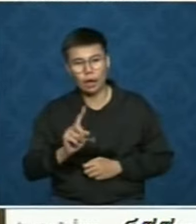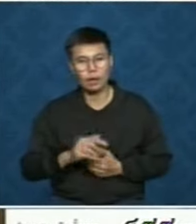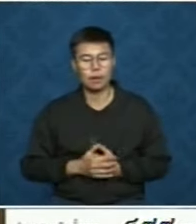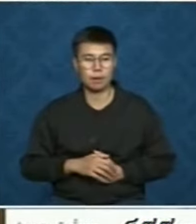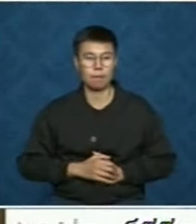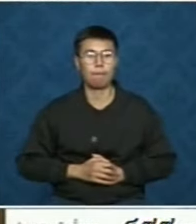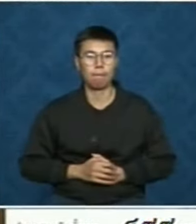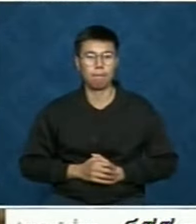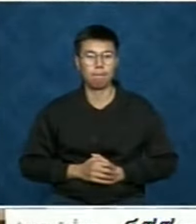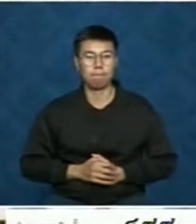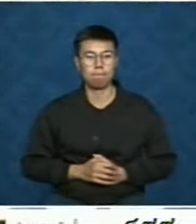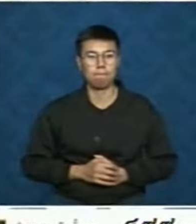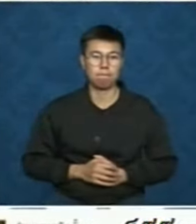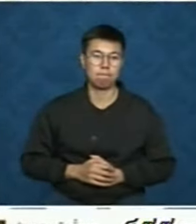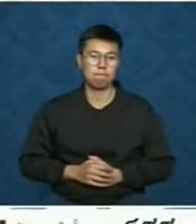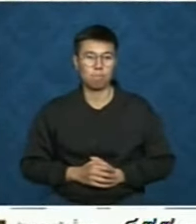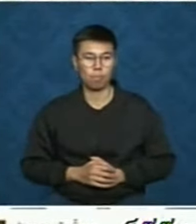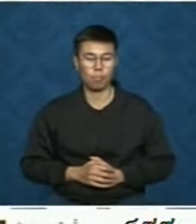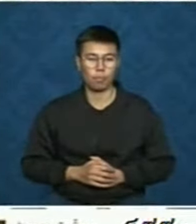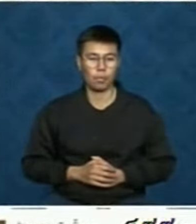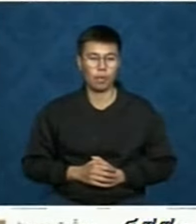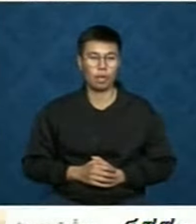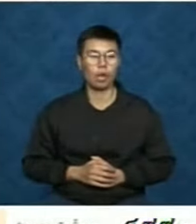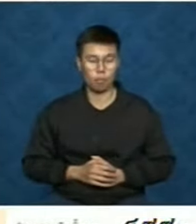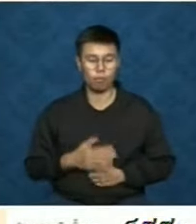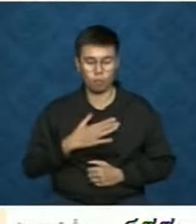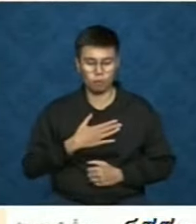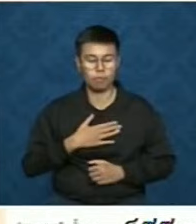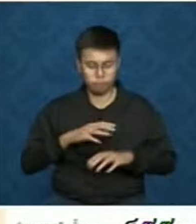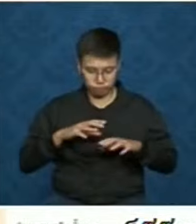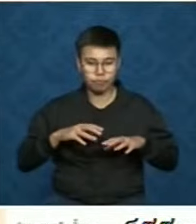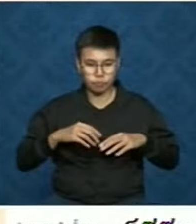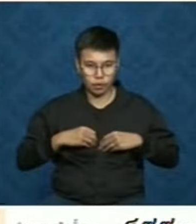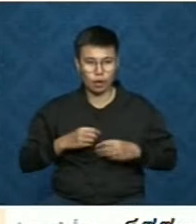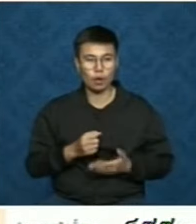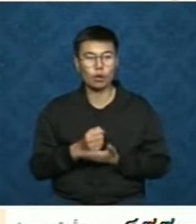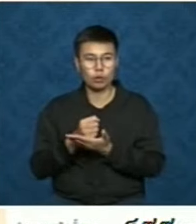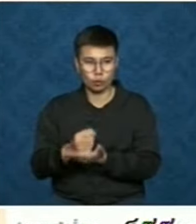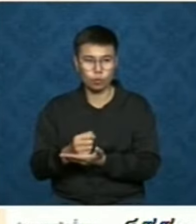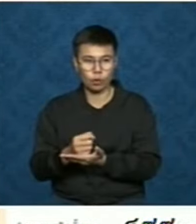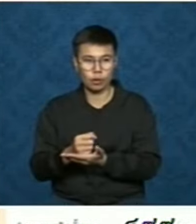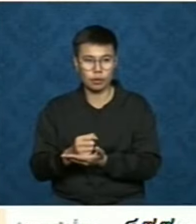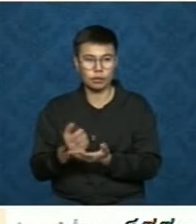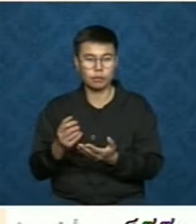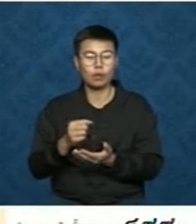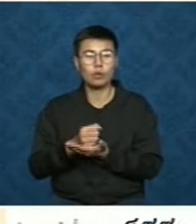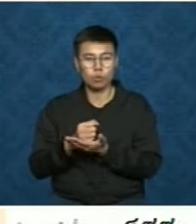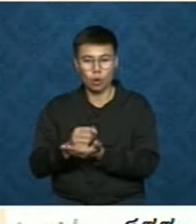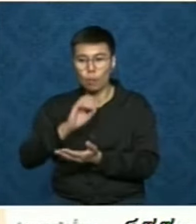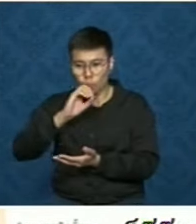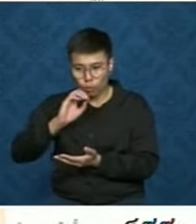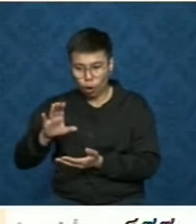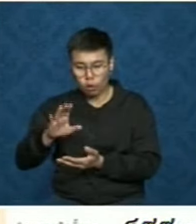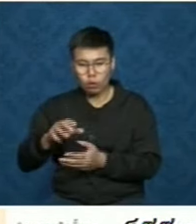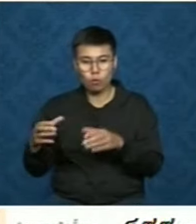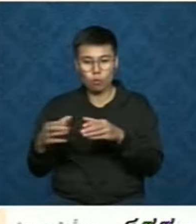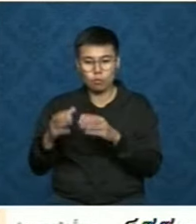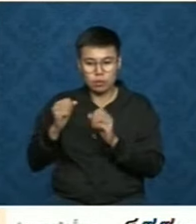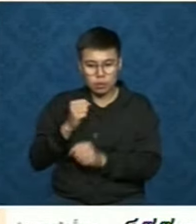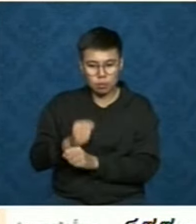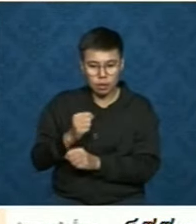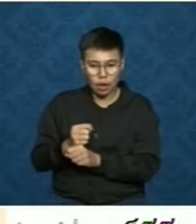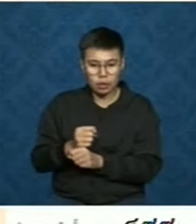ครับครับก็รับฝากแล้วก็จะช่วยประชานงานให้นะในรายละเอียดต่อไปว่า